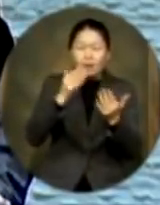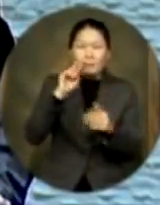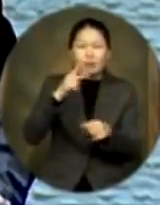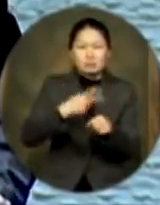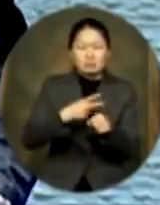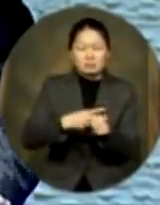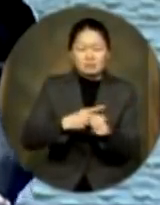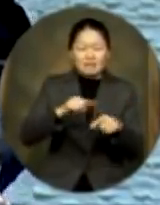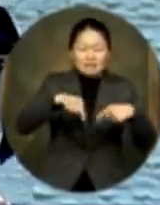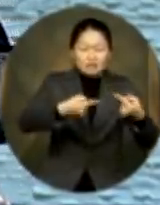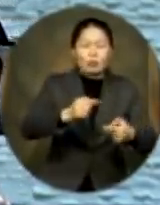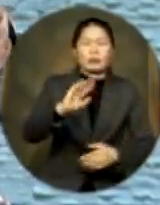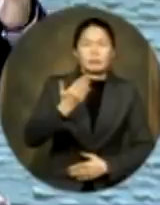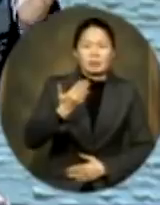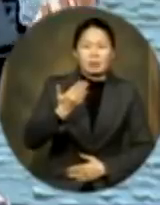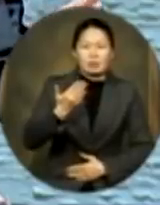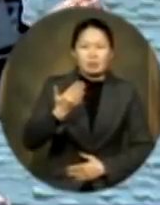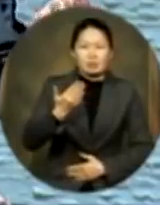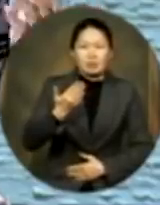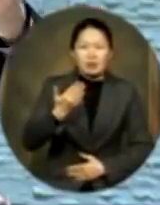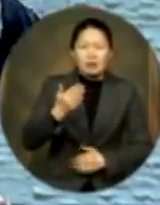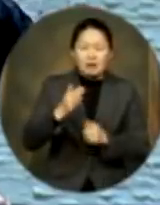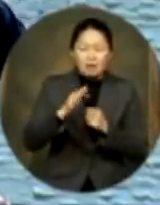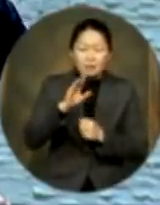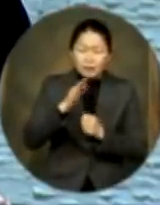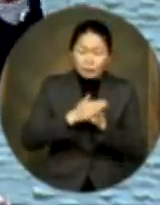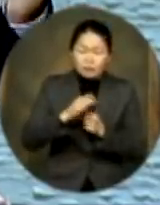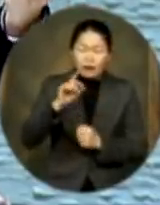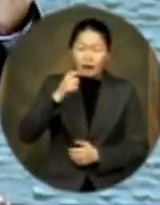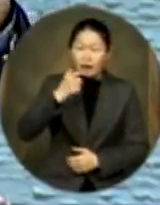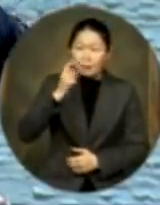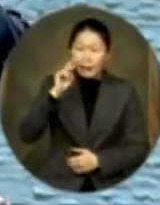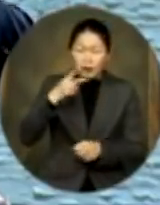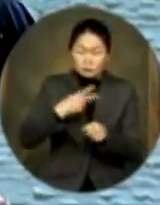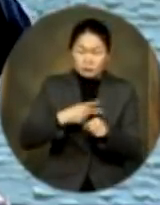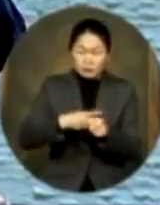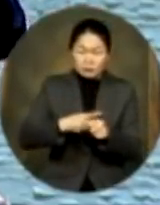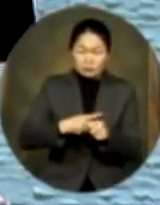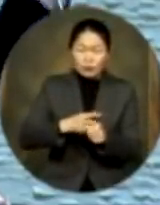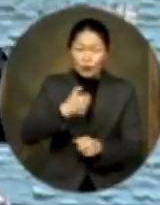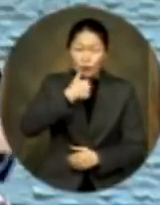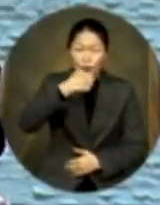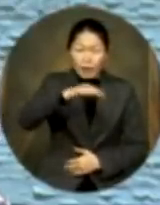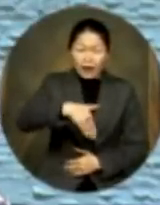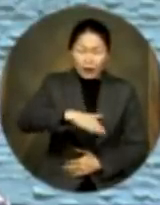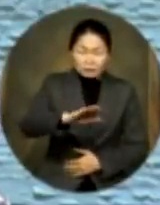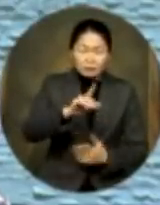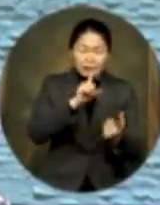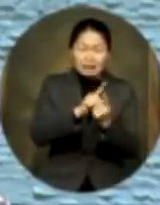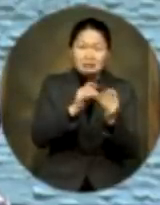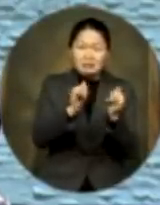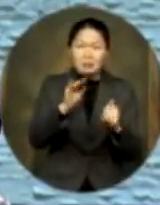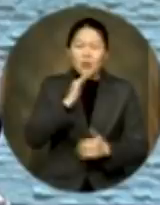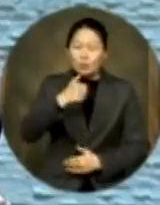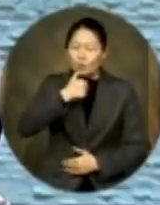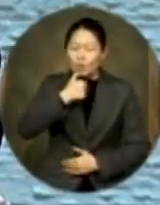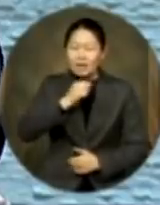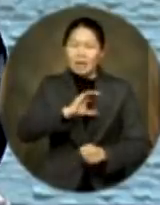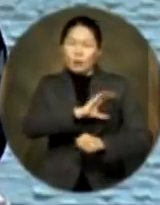거예요 그렇게 사도 바울은 로마에 가서 만나는 사람들이 로마 의 최고 실력자 드립니다